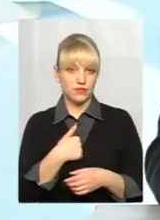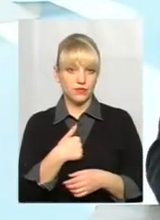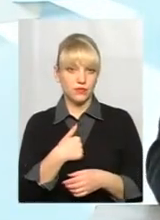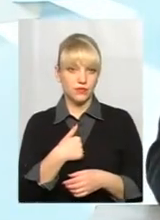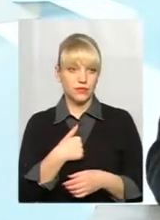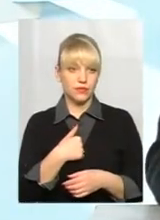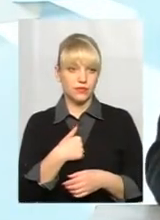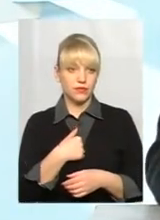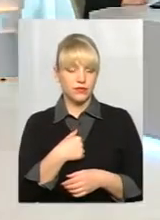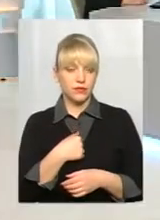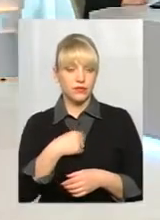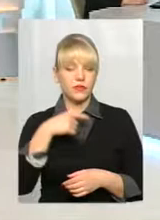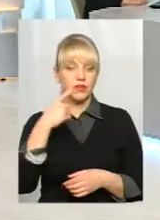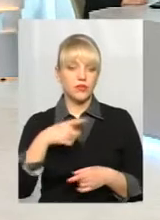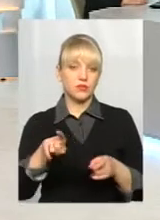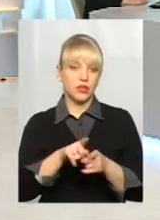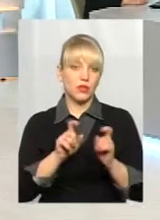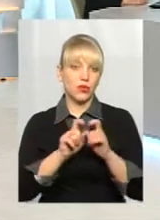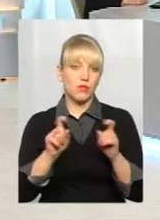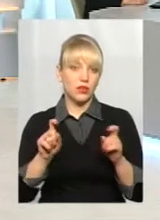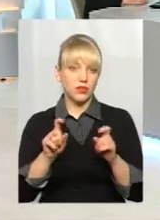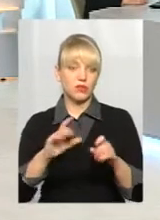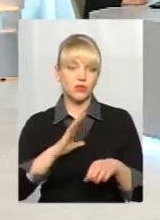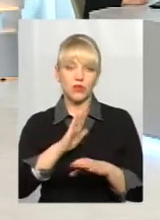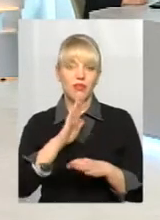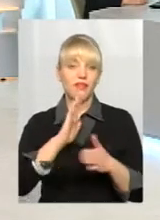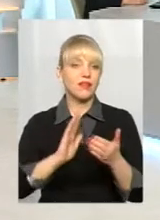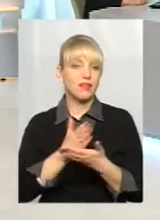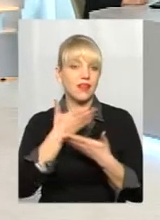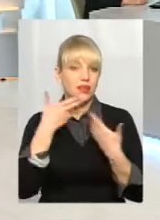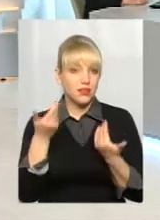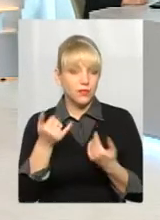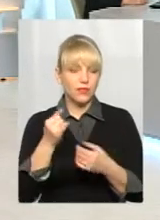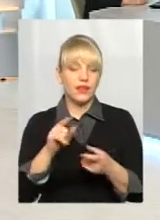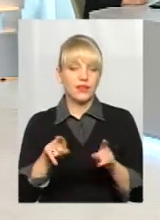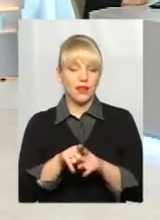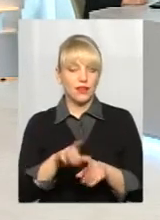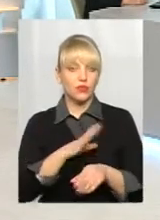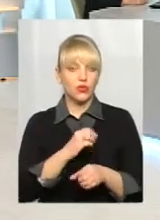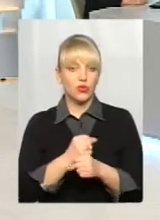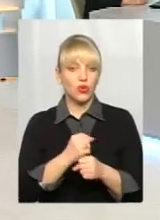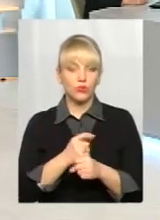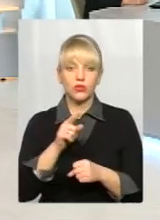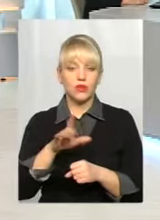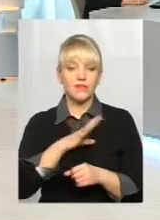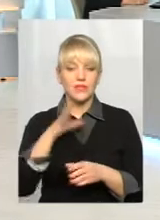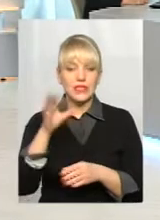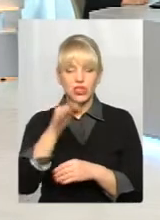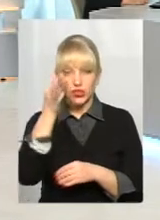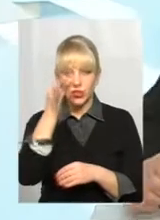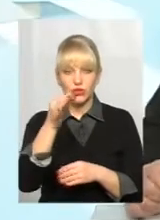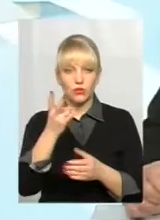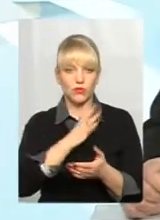скажімо, такі об'єкти були неякісні і такі роботи були. Там все має бути чітко прописано. Тим